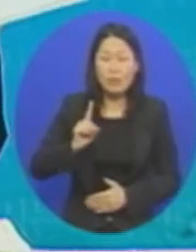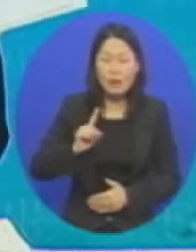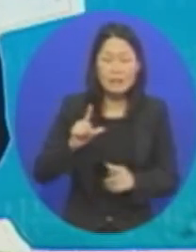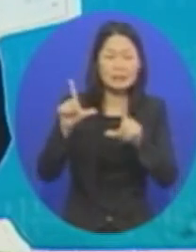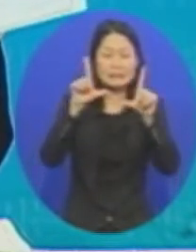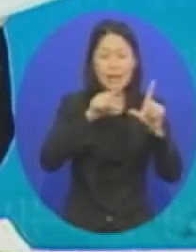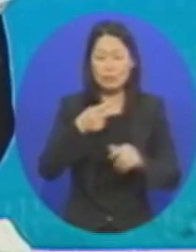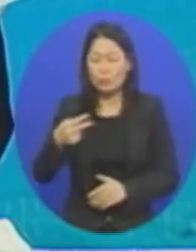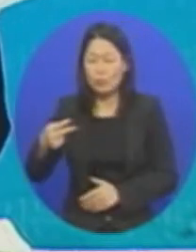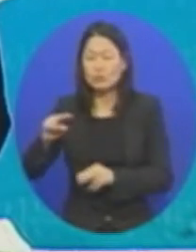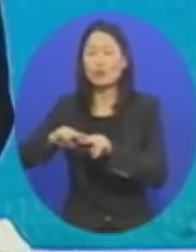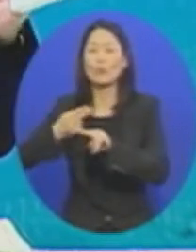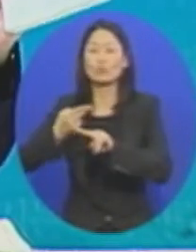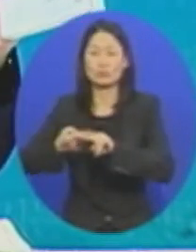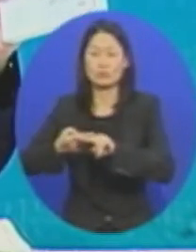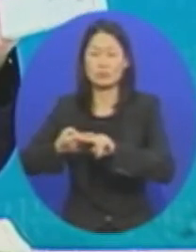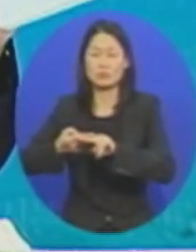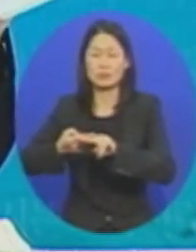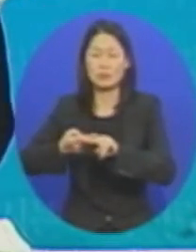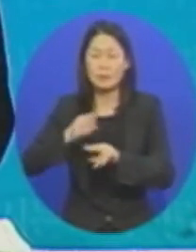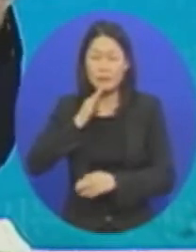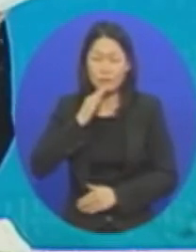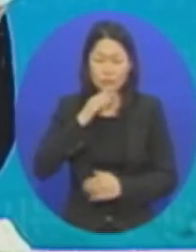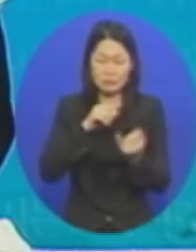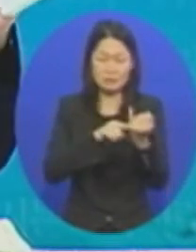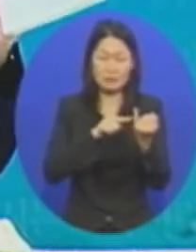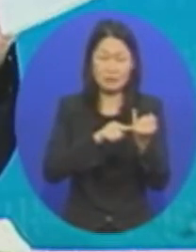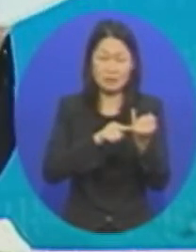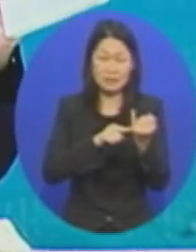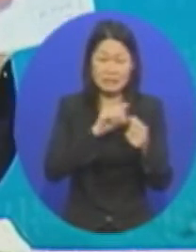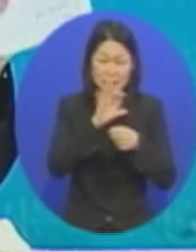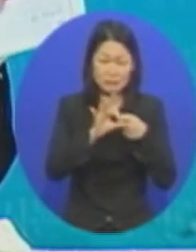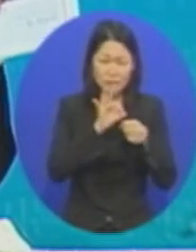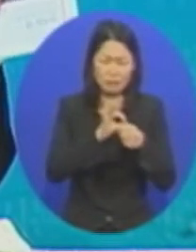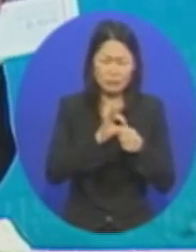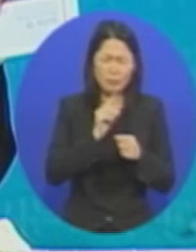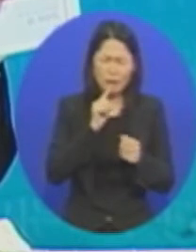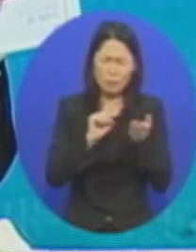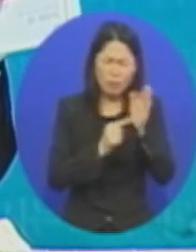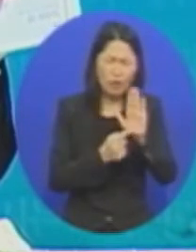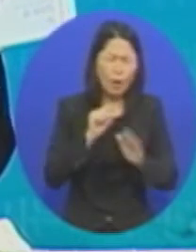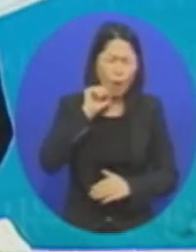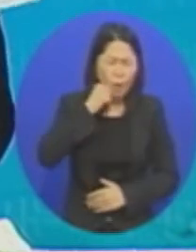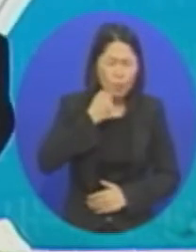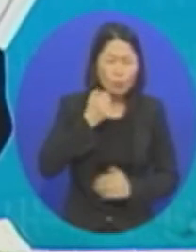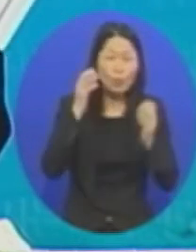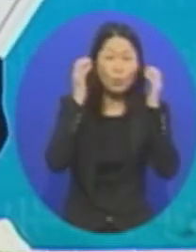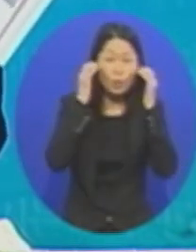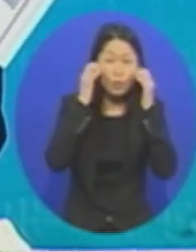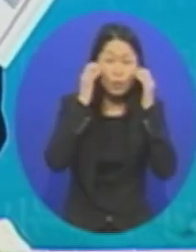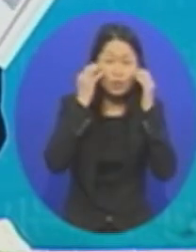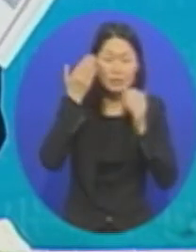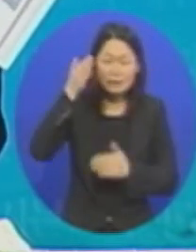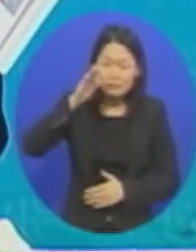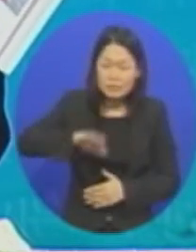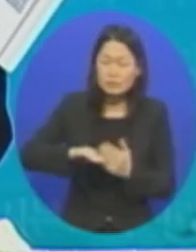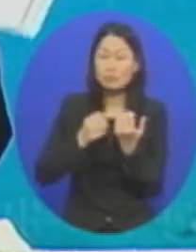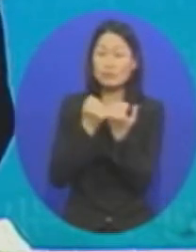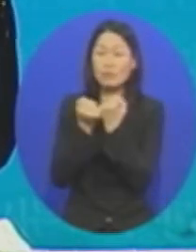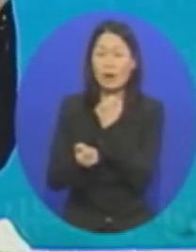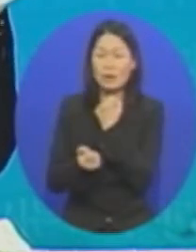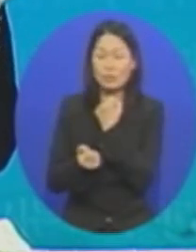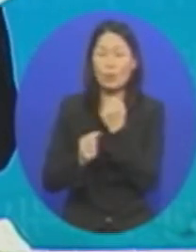지난 10년의 삶은 지선이 에게는 사실 말할 수 없는 보통 이기도 했어요 그런데도 그가